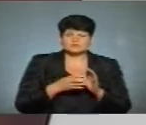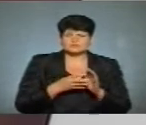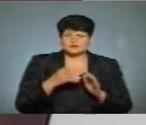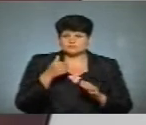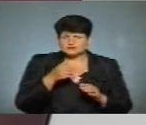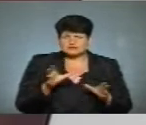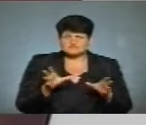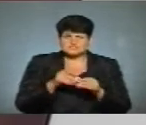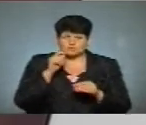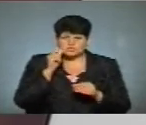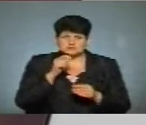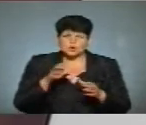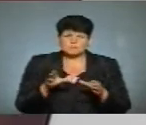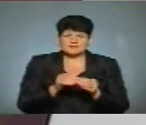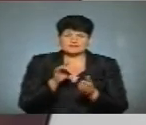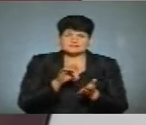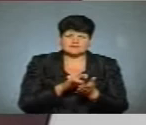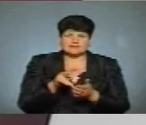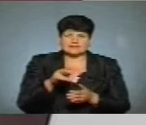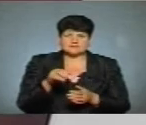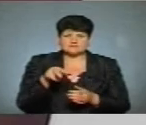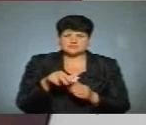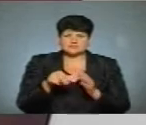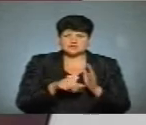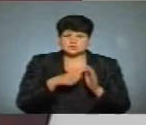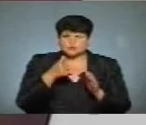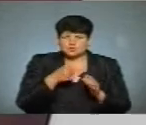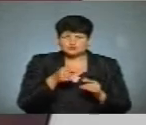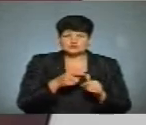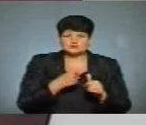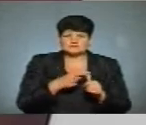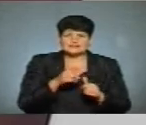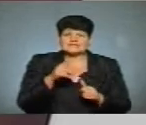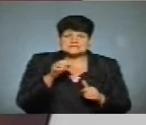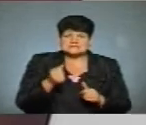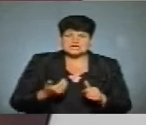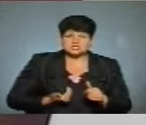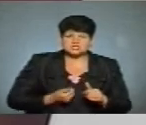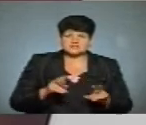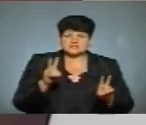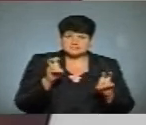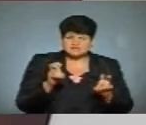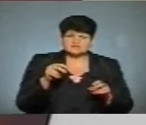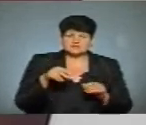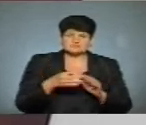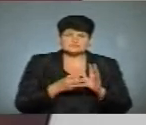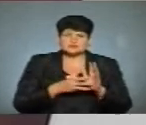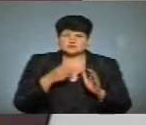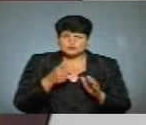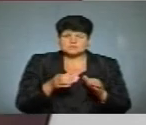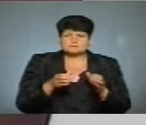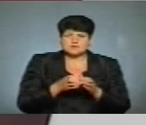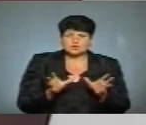Всеукраїнське об'єднання «Центр». У липні 2016-го цю партію назвали «За життя». У липні 2018 року з